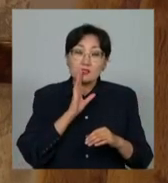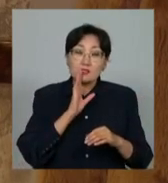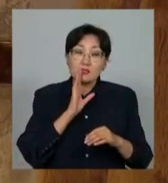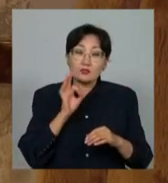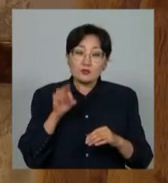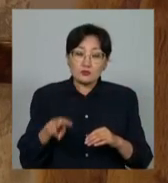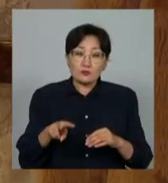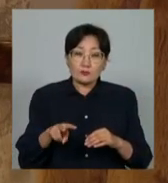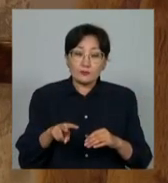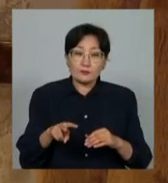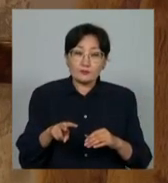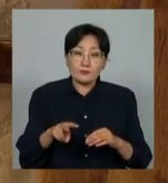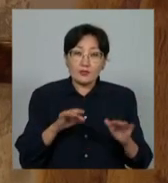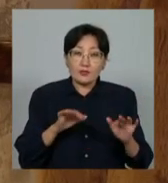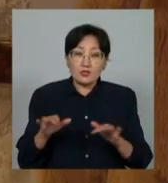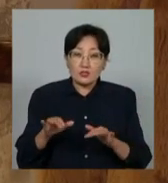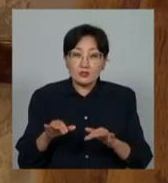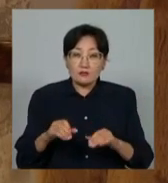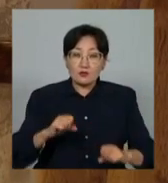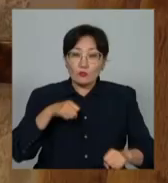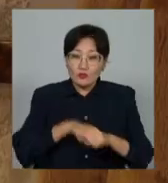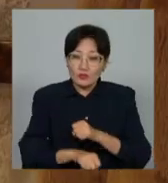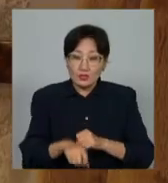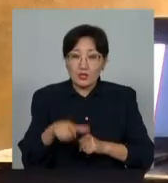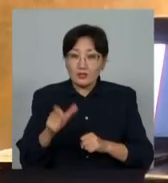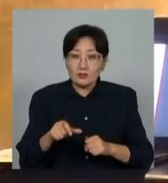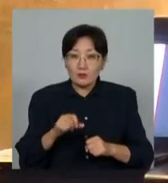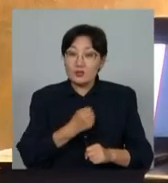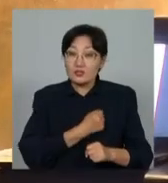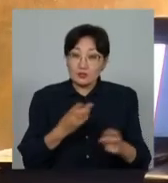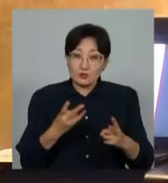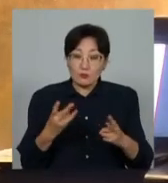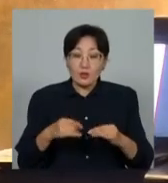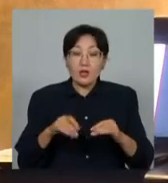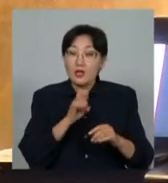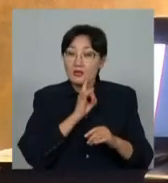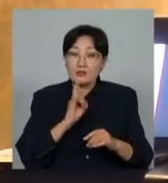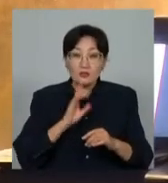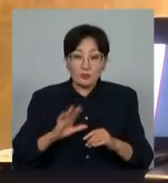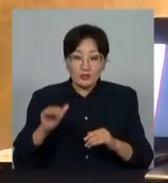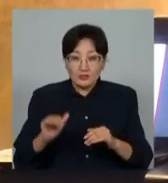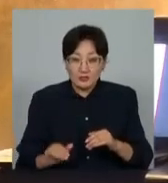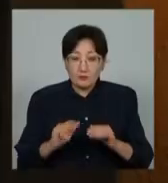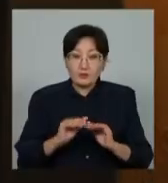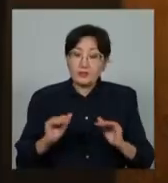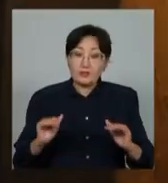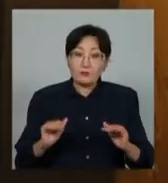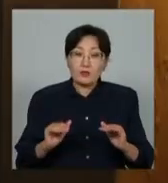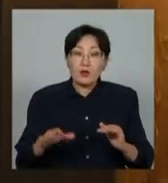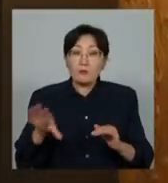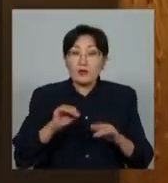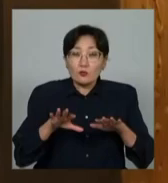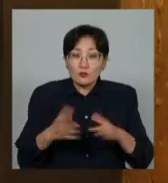сол істі жасаған адам ол өкінуі керек. Көрмеде тек әйелдердің ғана емес, кішкентай балалардың да бастан